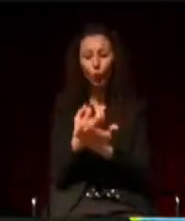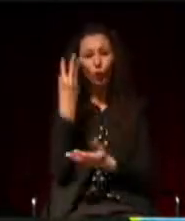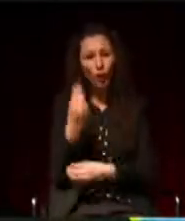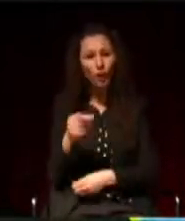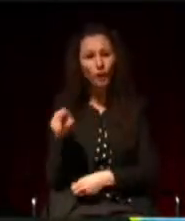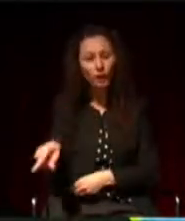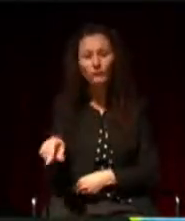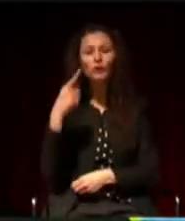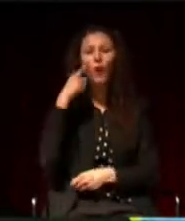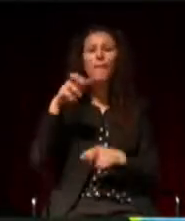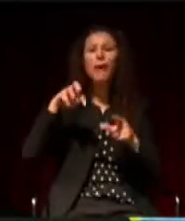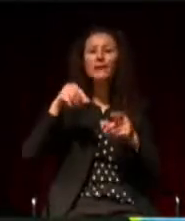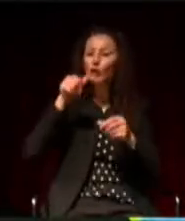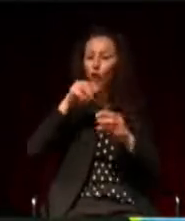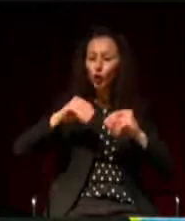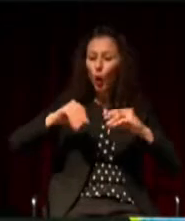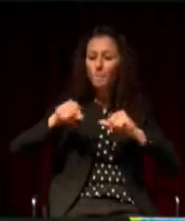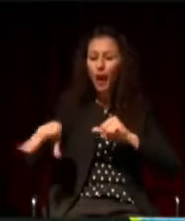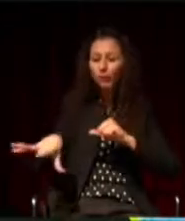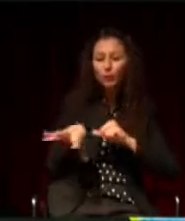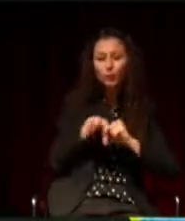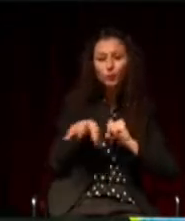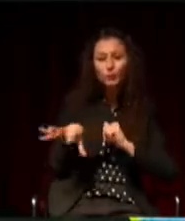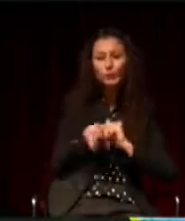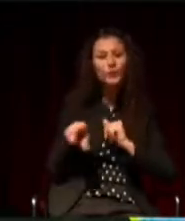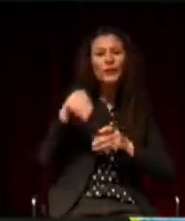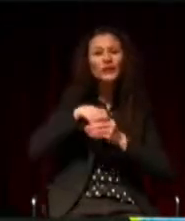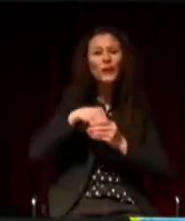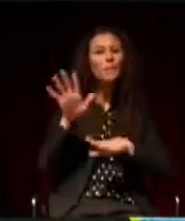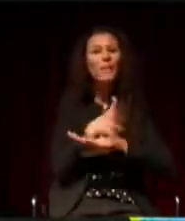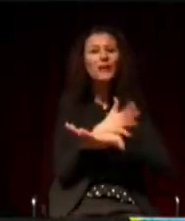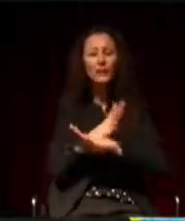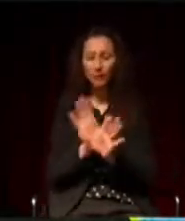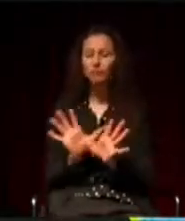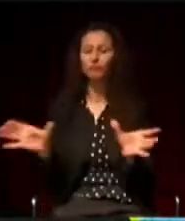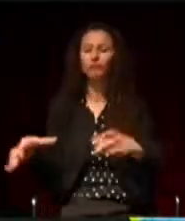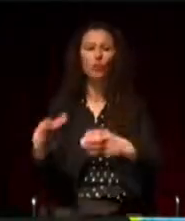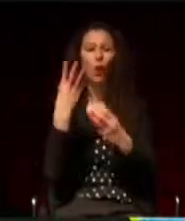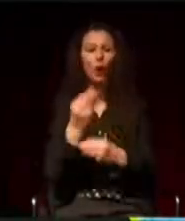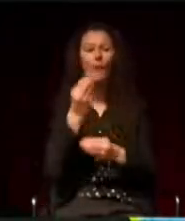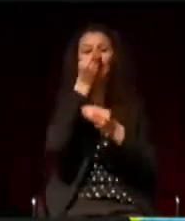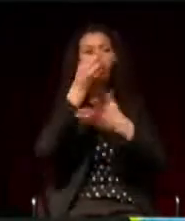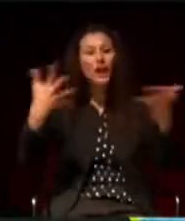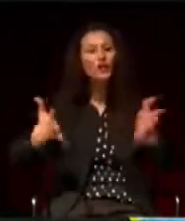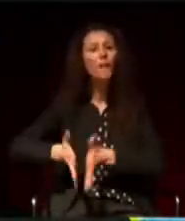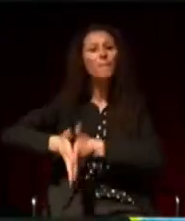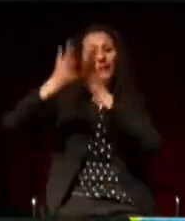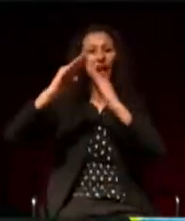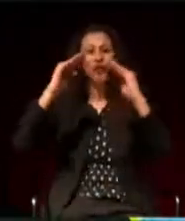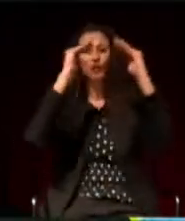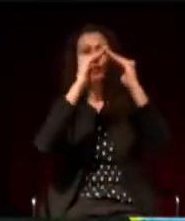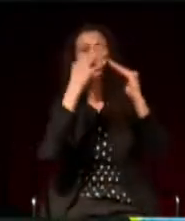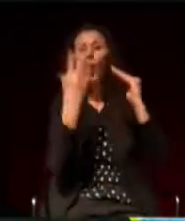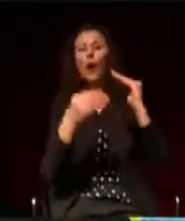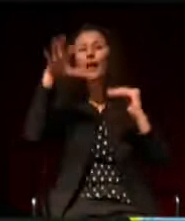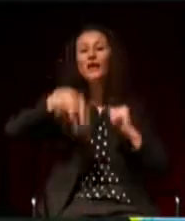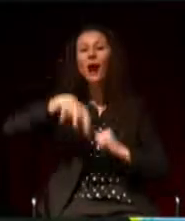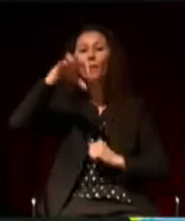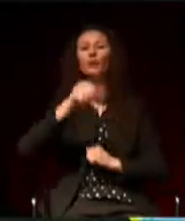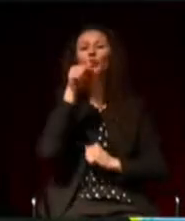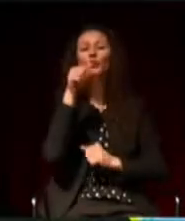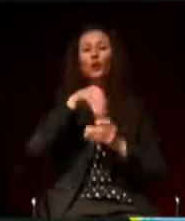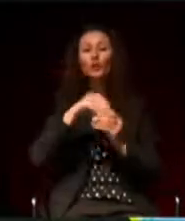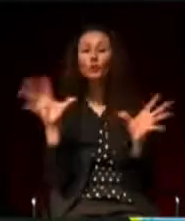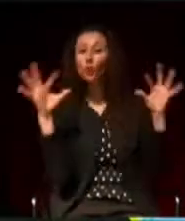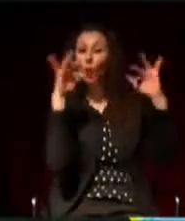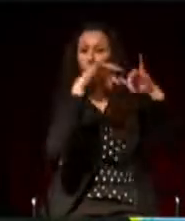parselin yapılaşmayan kısımları toprağın geçirimliliğini sağlayan malzeme ile kaplanabilir. Bahçe ve bina çatı yüzeylerine düşen yağmur